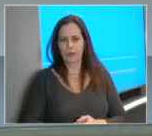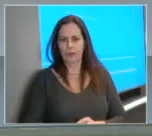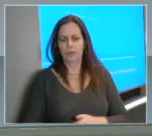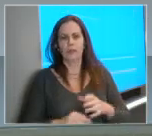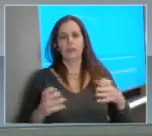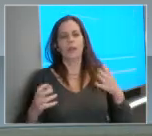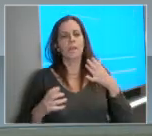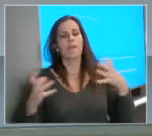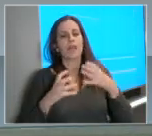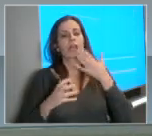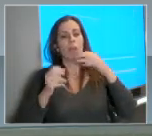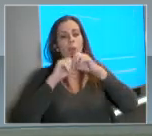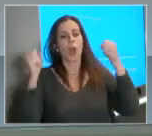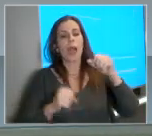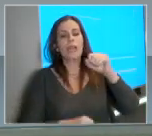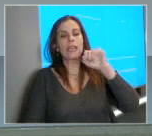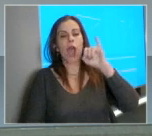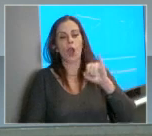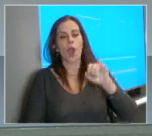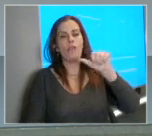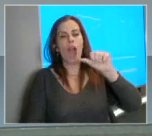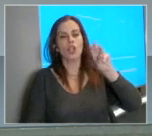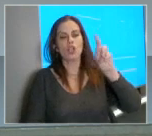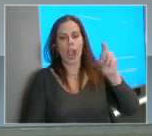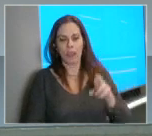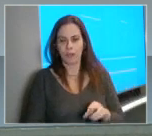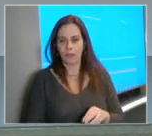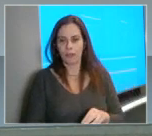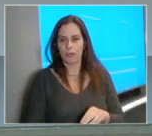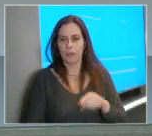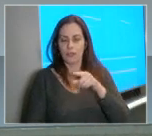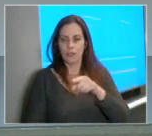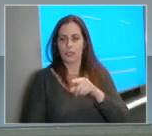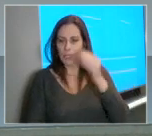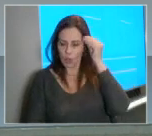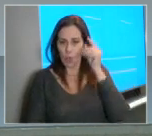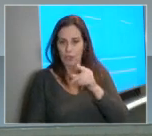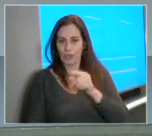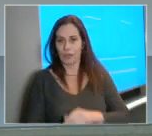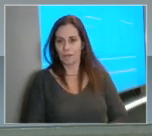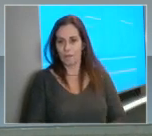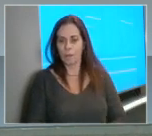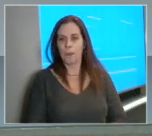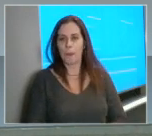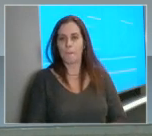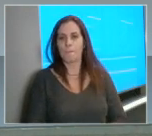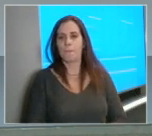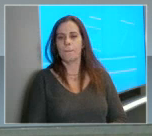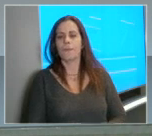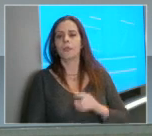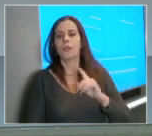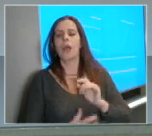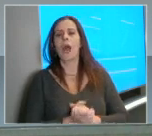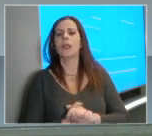אשר, מיהדות התורה, שלום. שלום ובוקר טוב. מי ששמע את קולך, אגב, זוכר אותך משידורי הרדיו של יהדות התורה